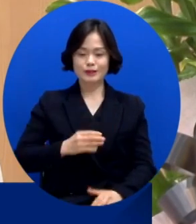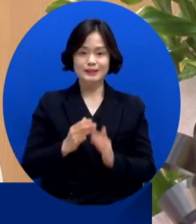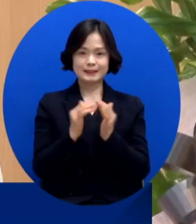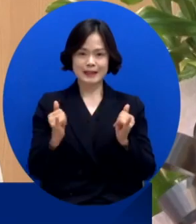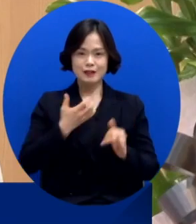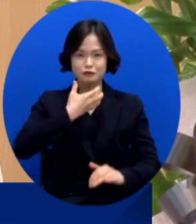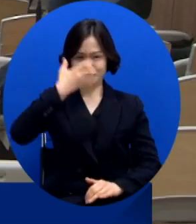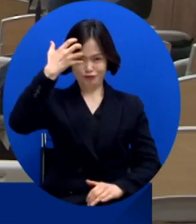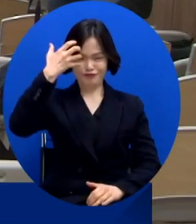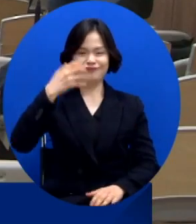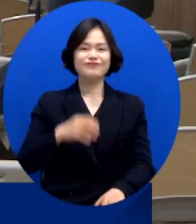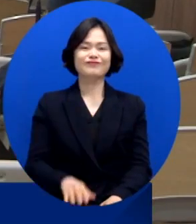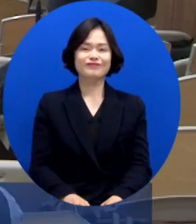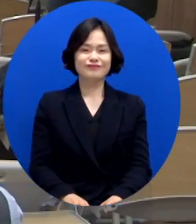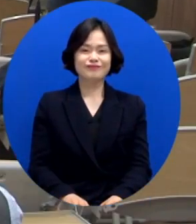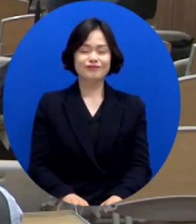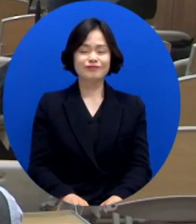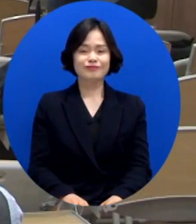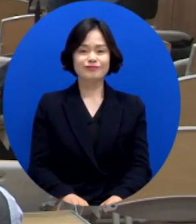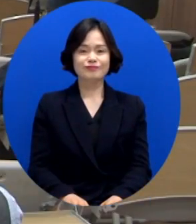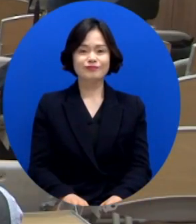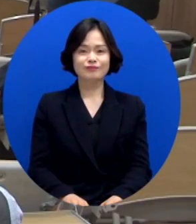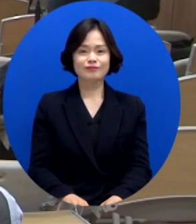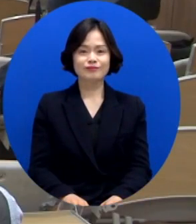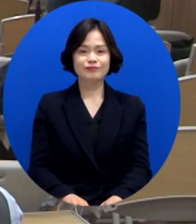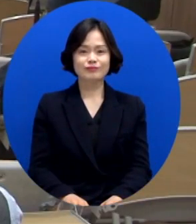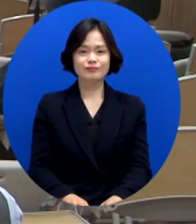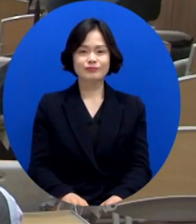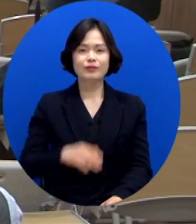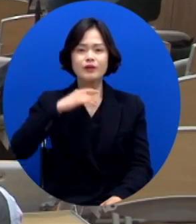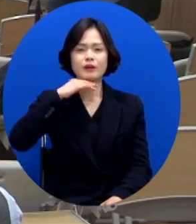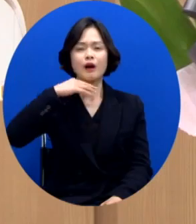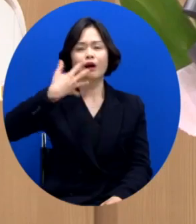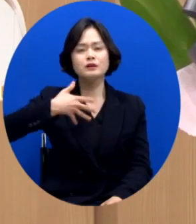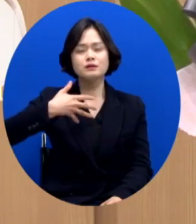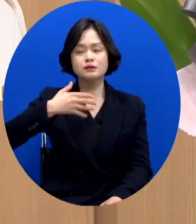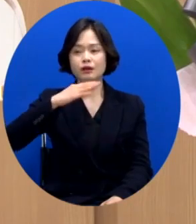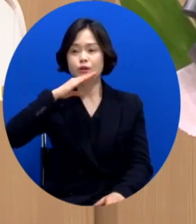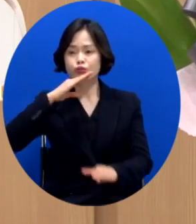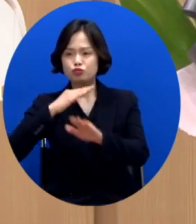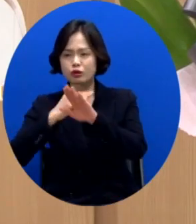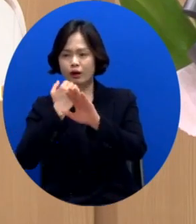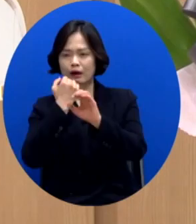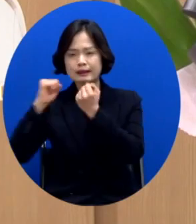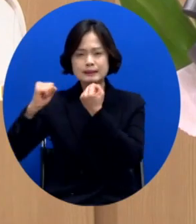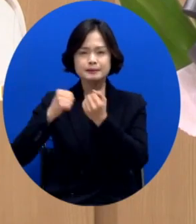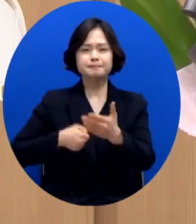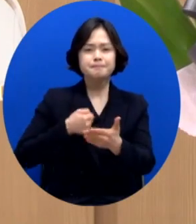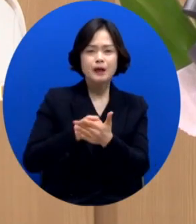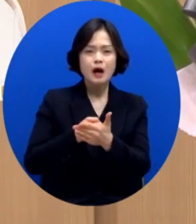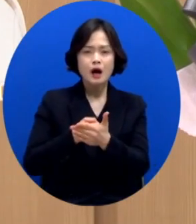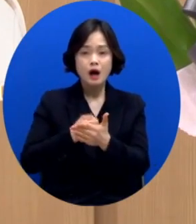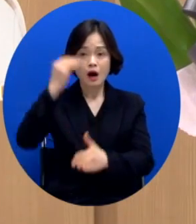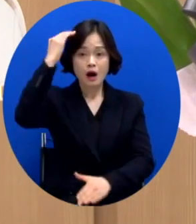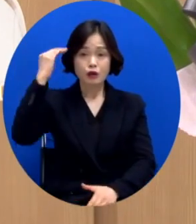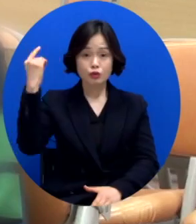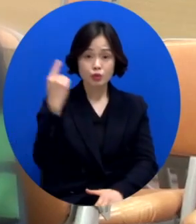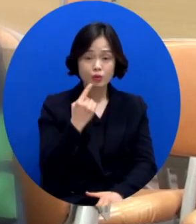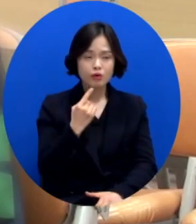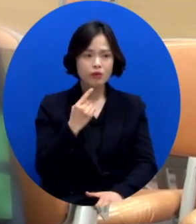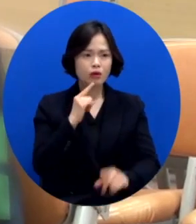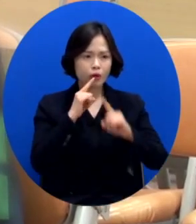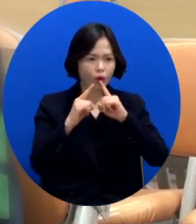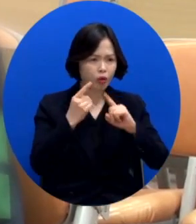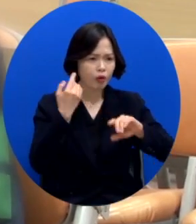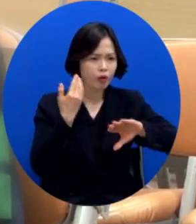수 있었습니다. 어린 나이에 고향인 북한을 떠났고 언어와 문화, 환경이 달라 남한